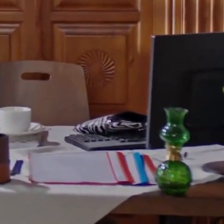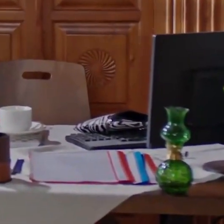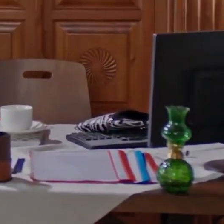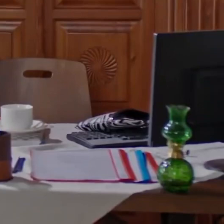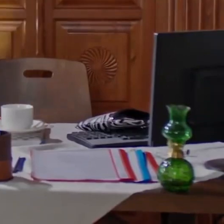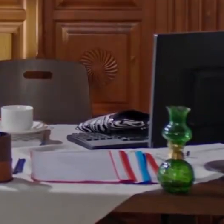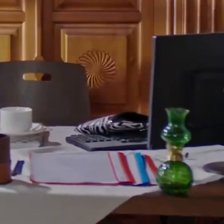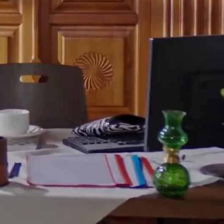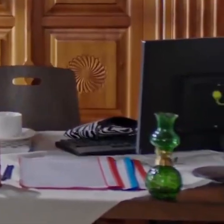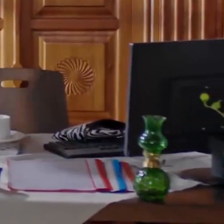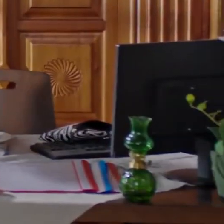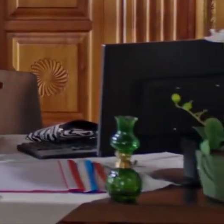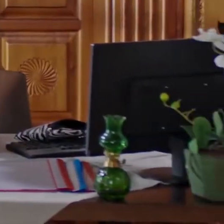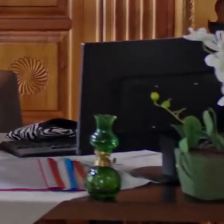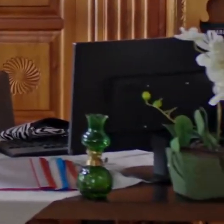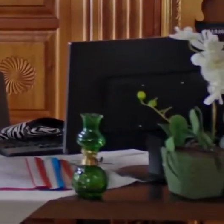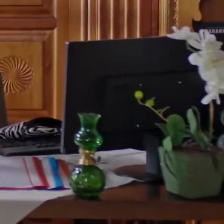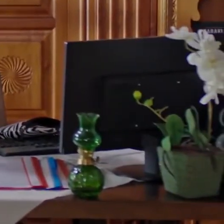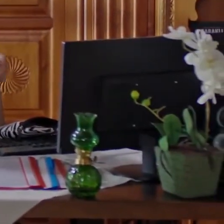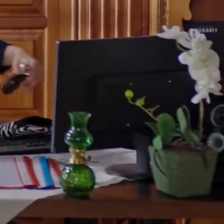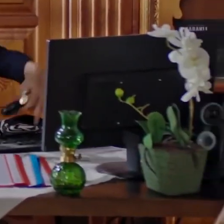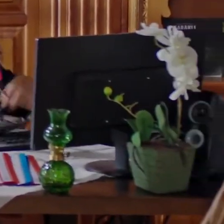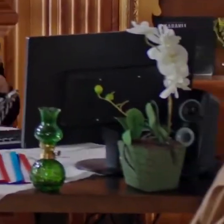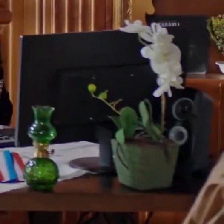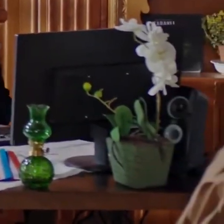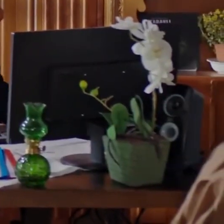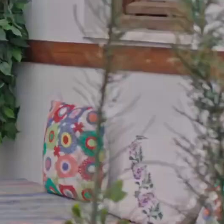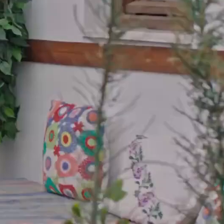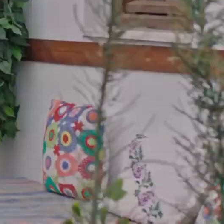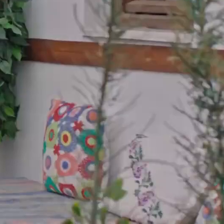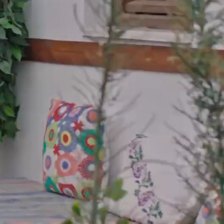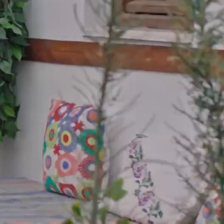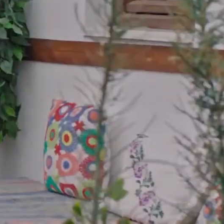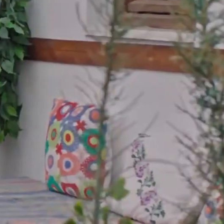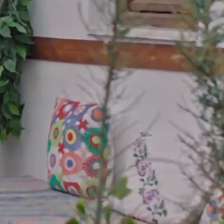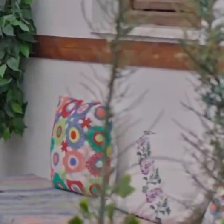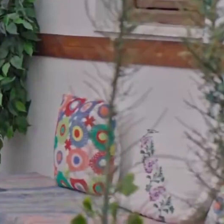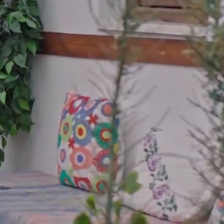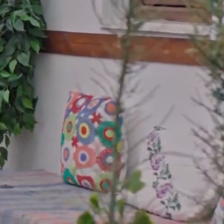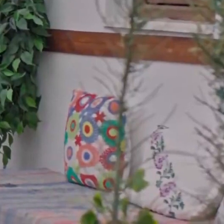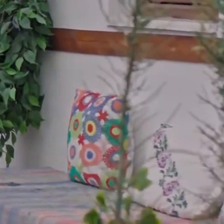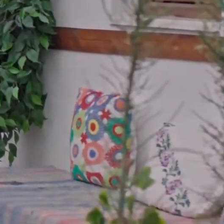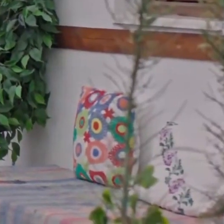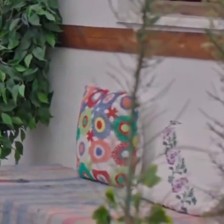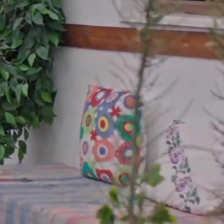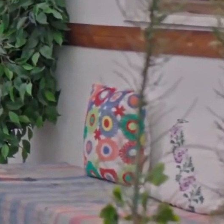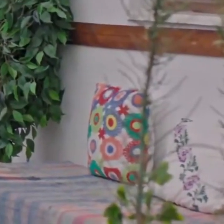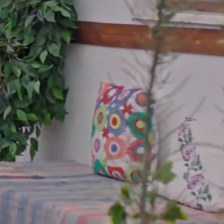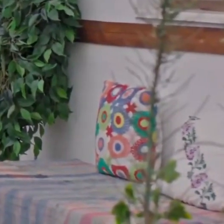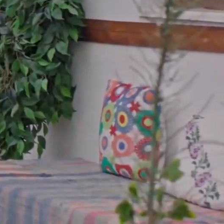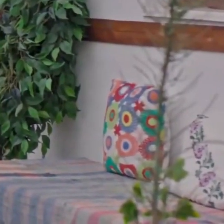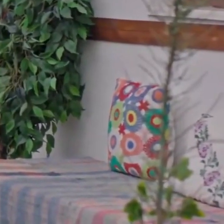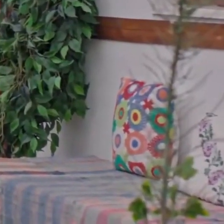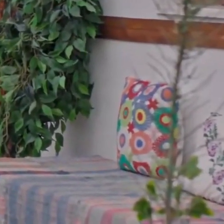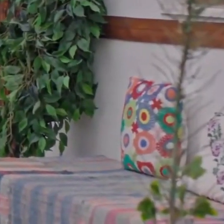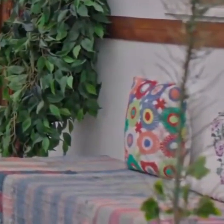masasındaki aynayı kaldırdı. Makyaj malzemelerini hızlıca topluyor. Faik evden çıktı. Sırtında kalın bir palto,